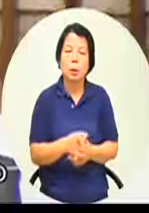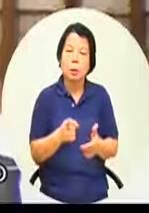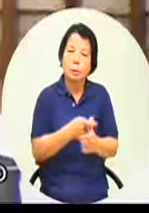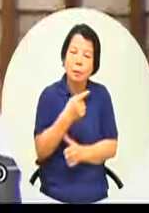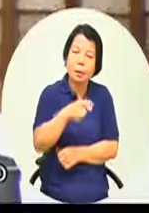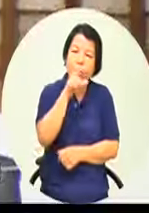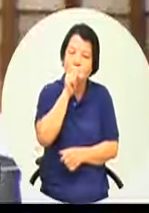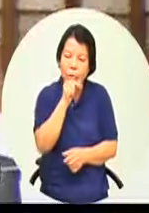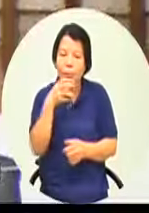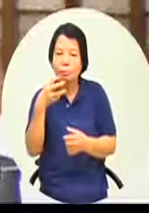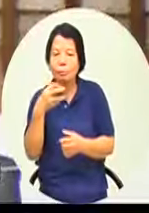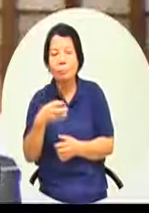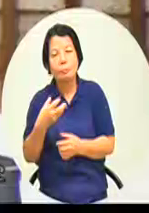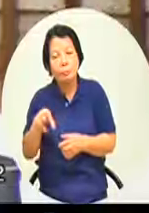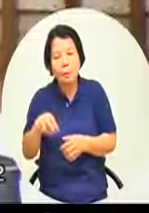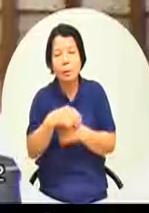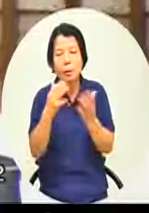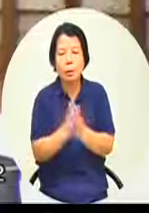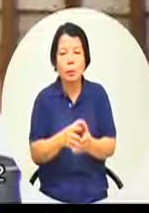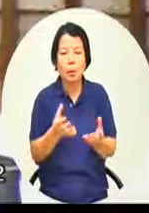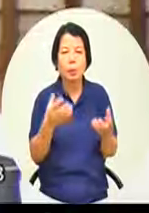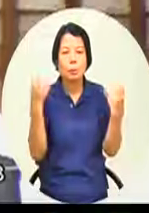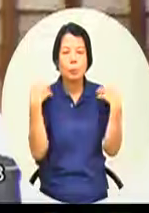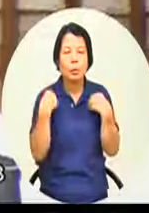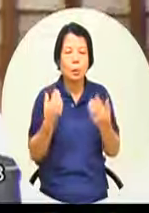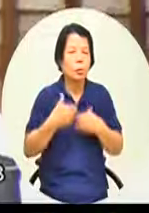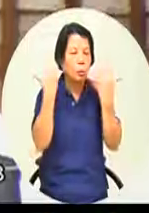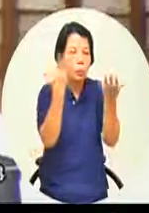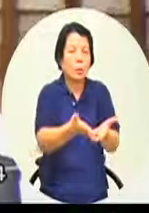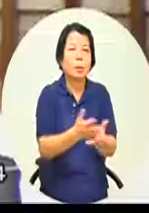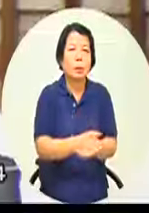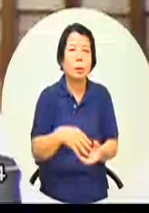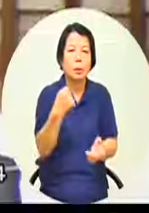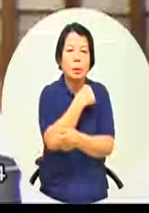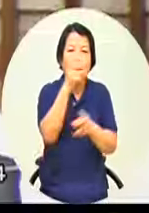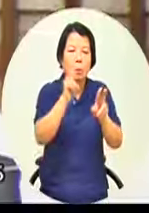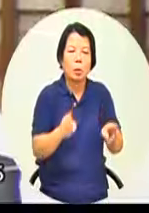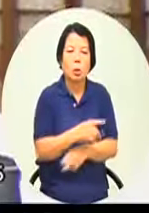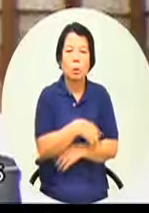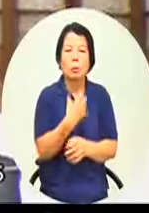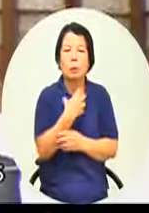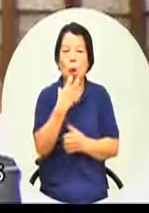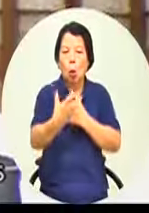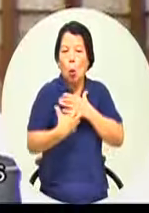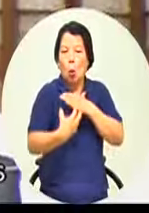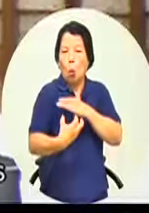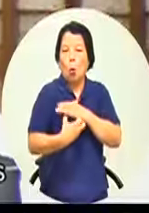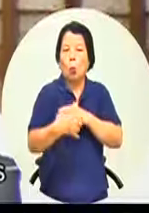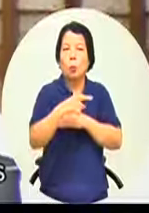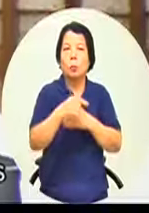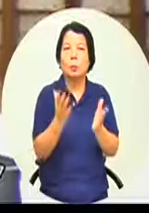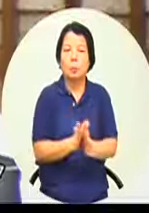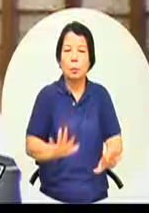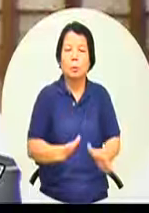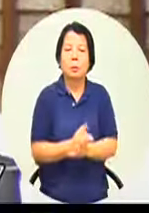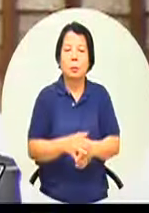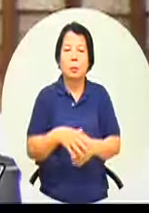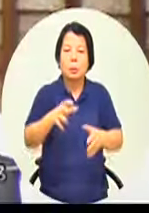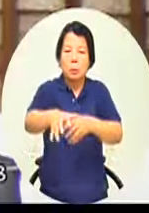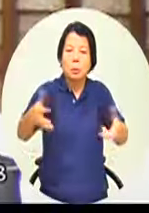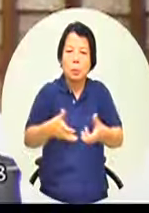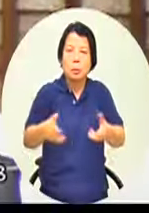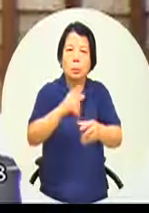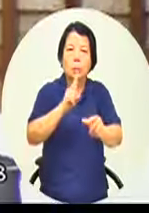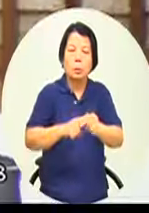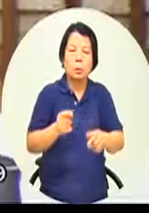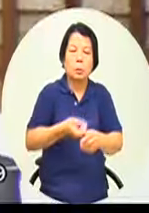下。你把责任推给台电，台电说我很冤枉呢。这一次现在还在正在开挖，委托成